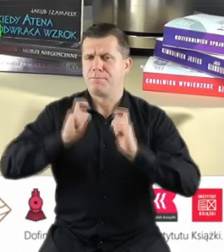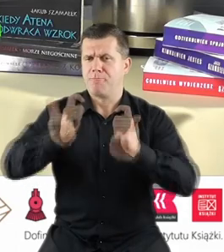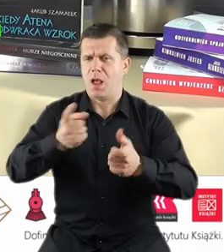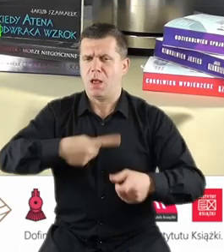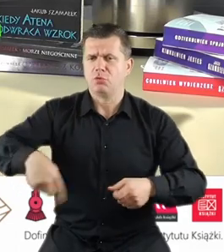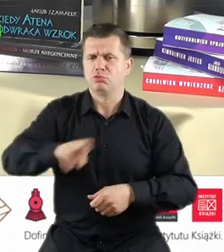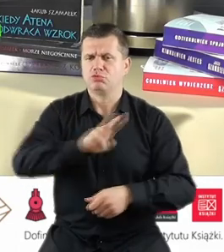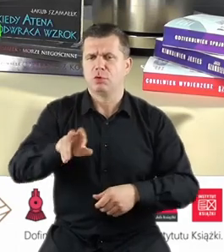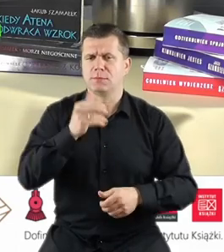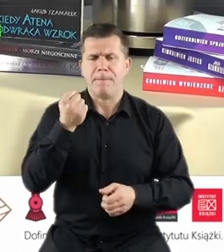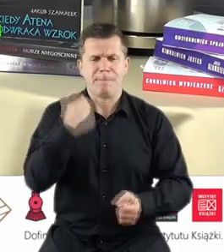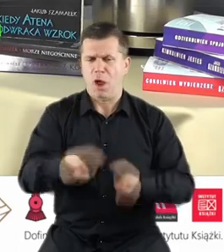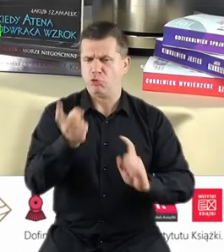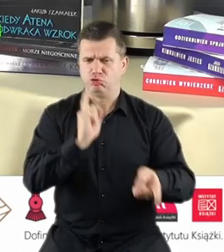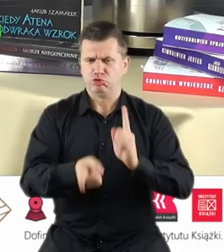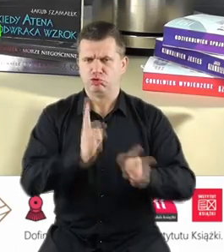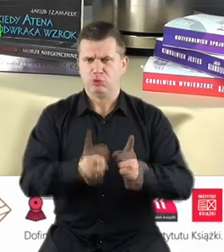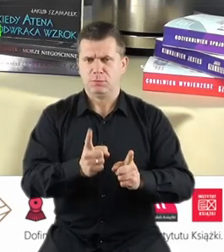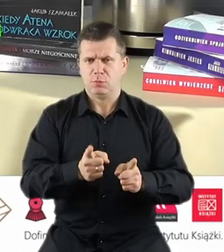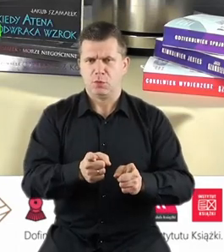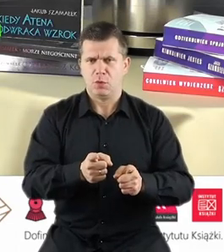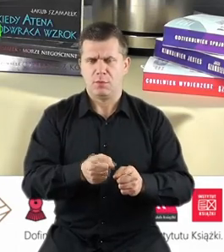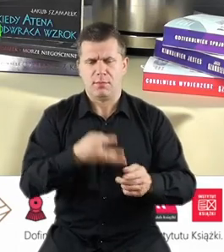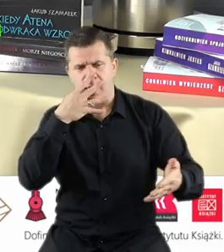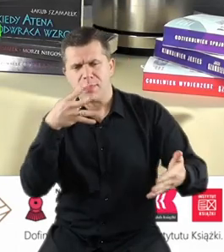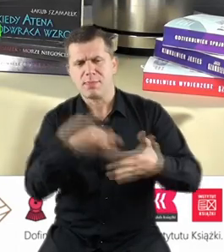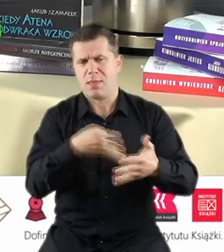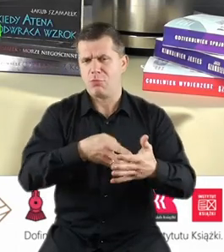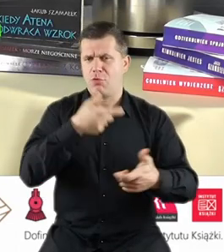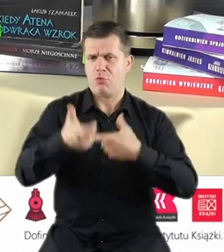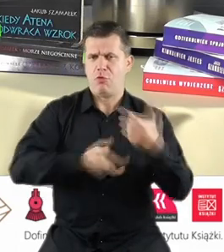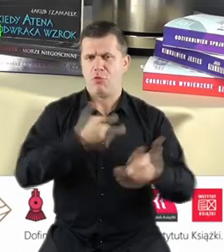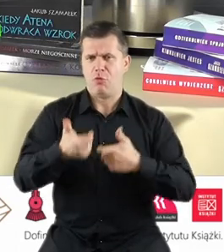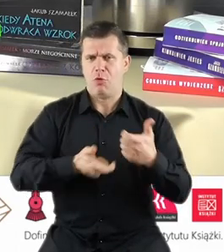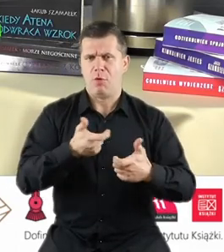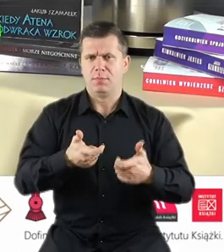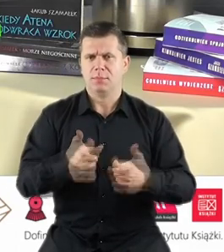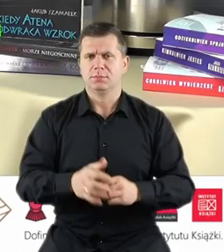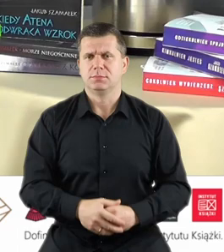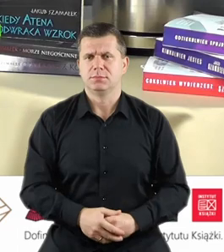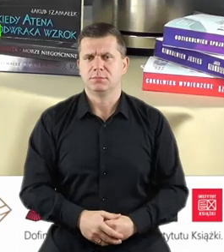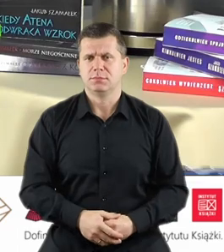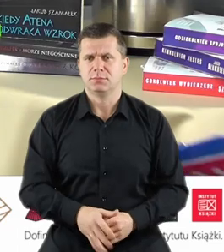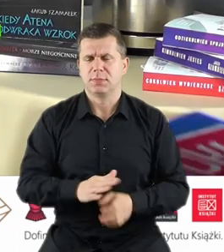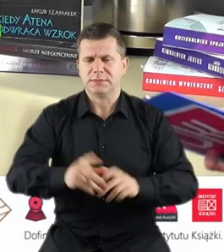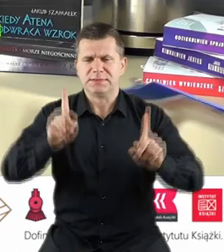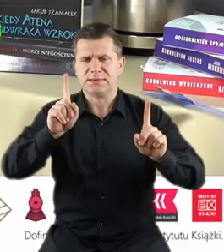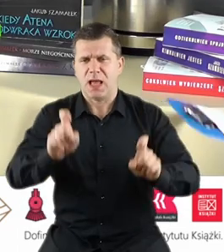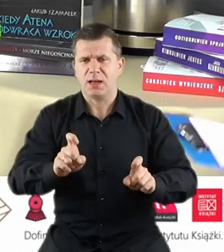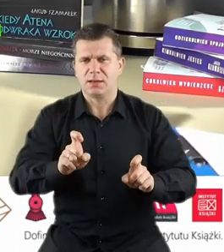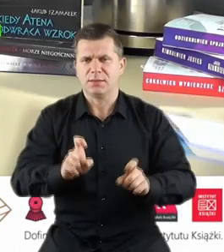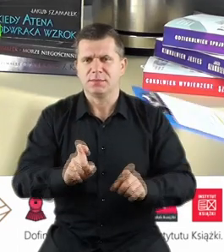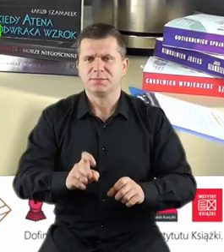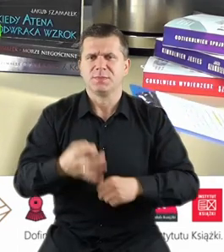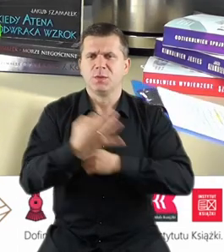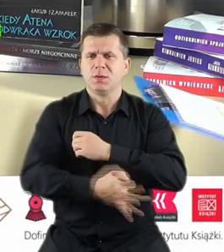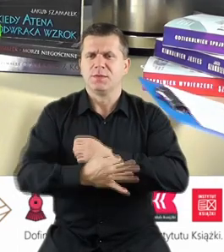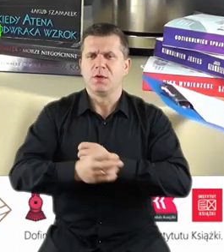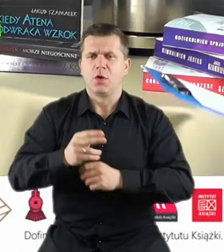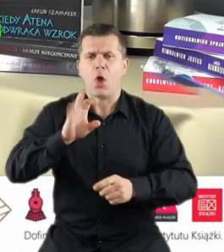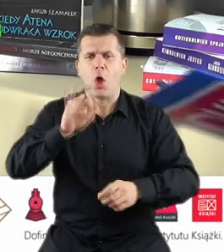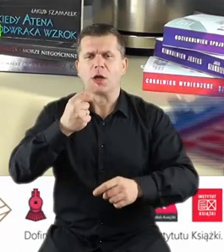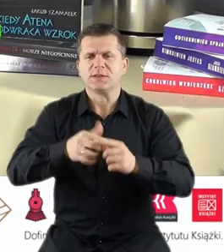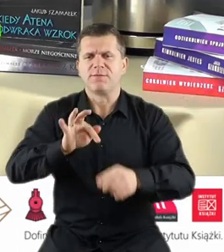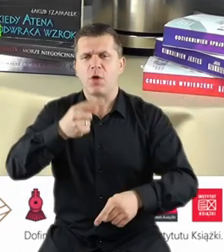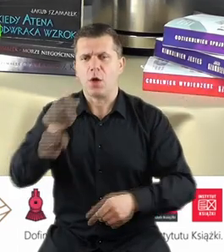stanie bardzo szybko pewne diagnozy dokonywać. Czyli na przykład jakby wiem, że jest taki startup przy właśnie Uniwersytecie Oksfordzkim, który na